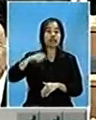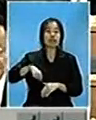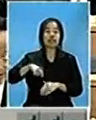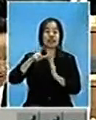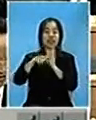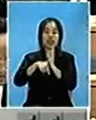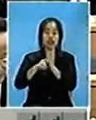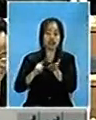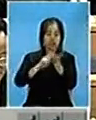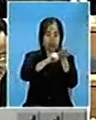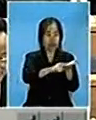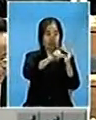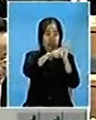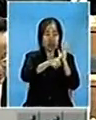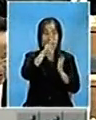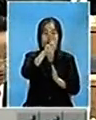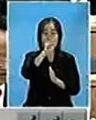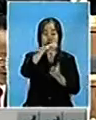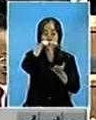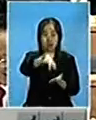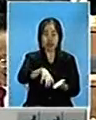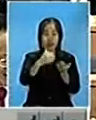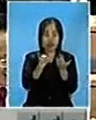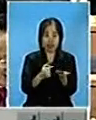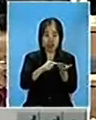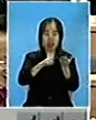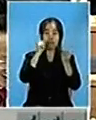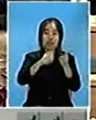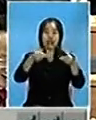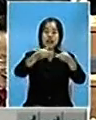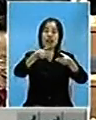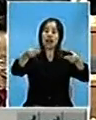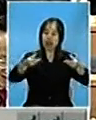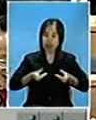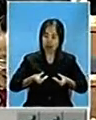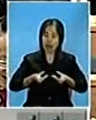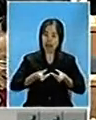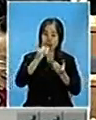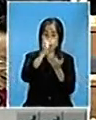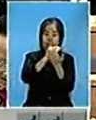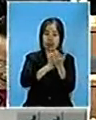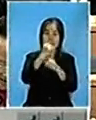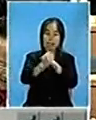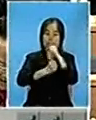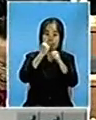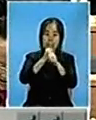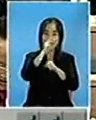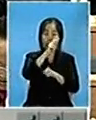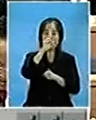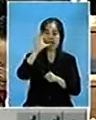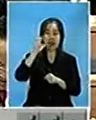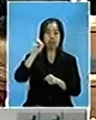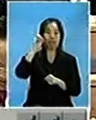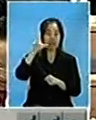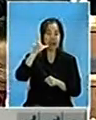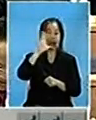การสภาผู้แทนราษฎรและบรรจุเป็นวาระเนี่ยเป็นรายงานประจำปี2553ศาลรัฐธรรมนูญ